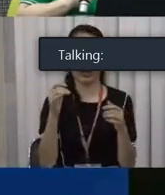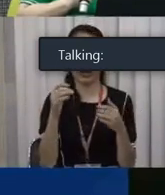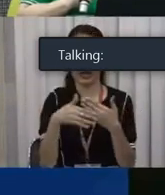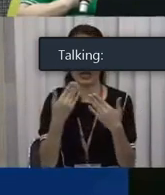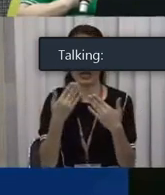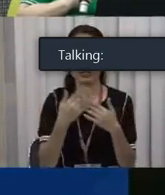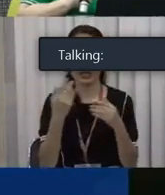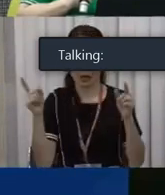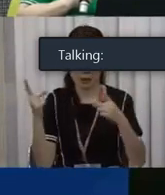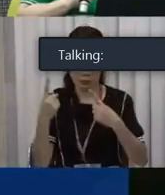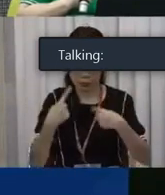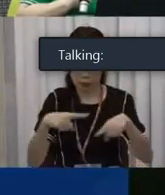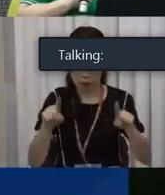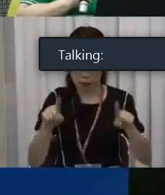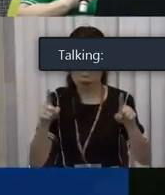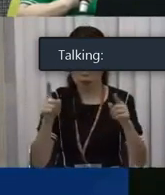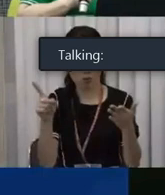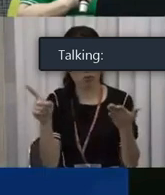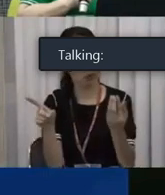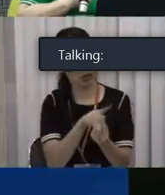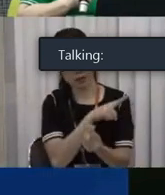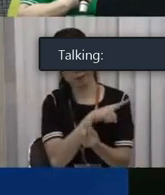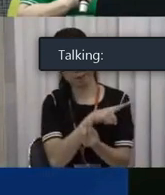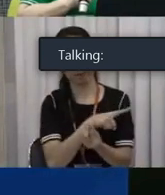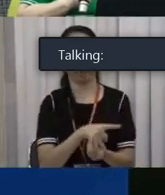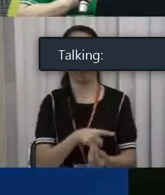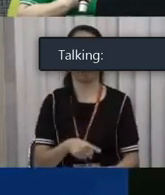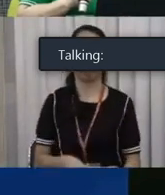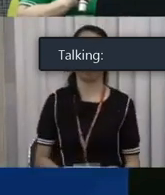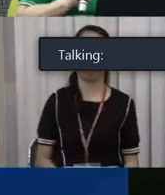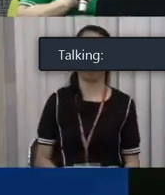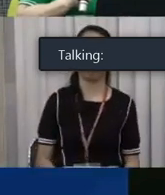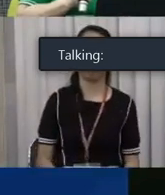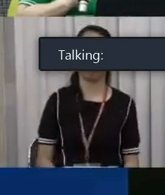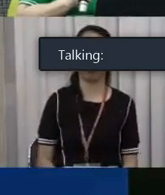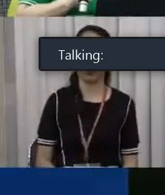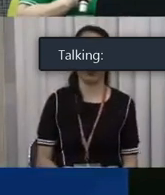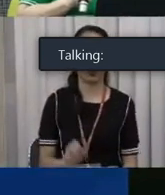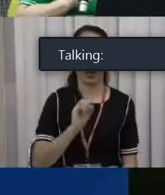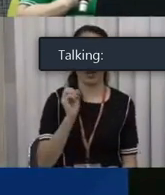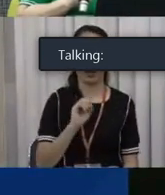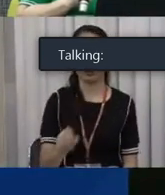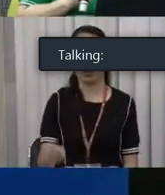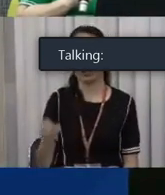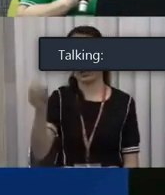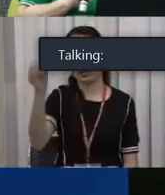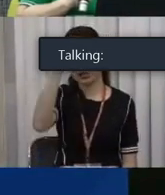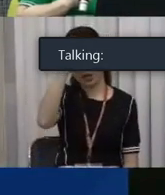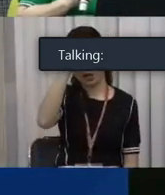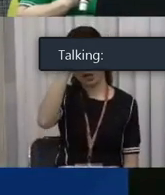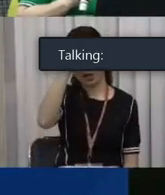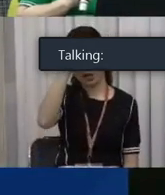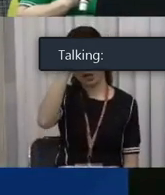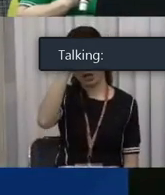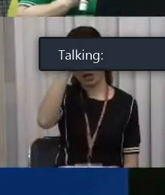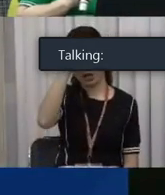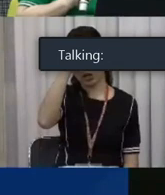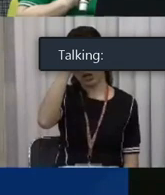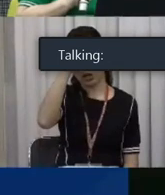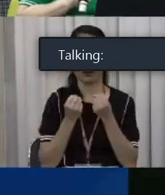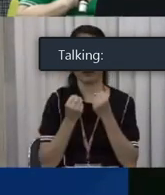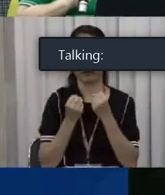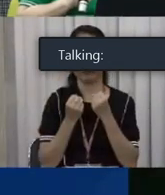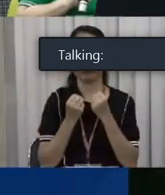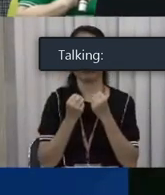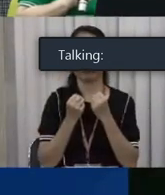mga benepisyo niya, katong iha mga leave nga kanang wala na monetize, so iha tong dawaton. O